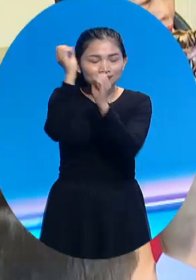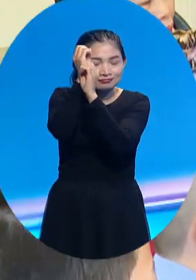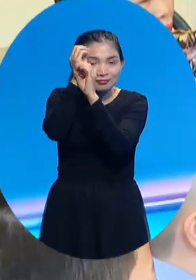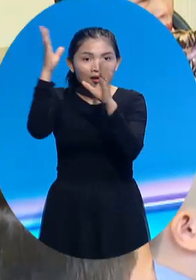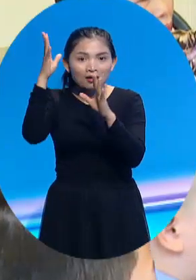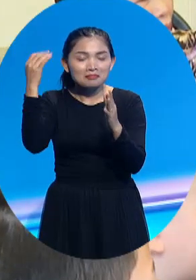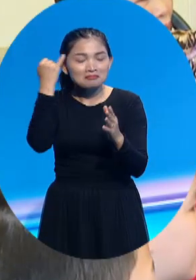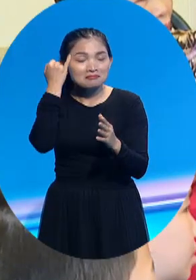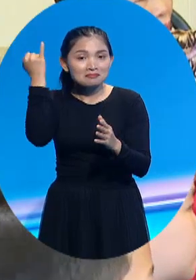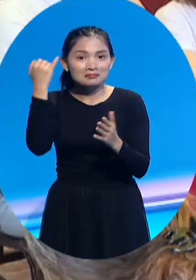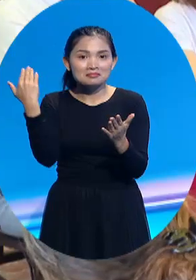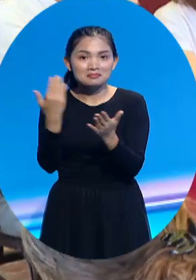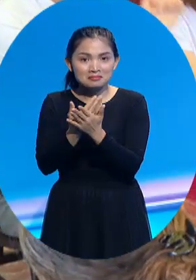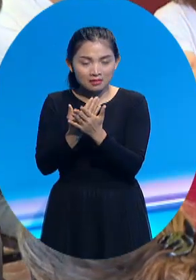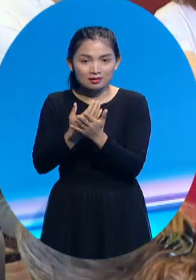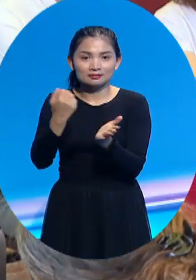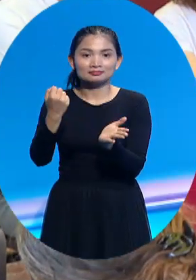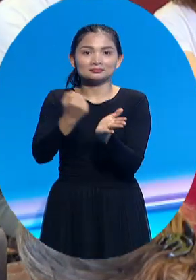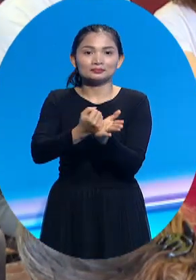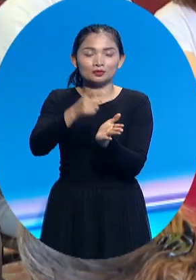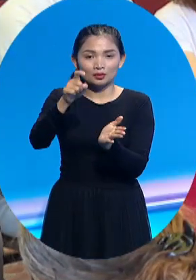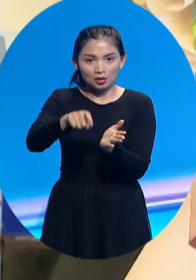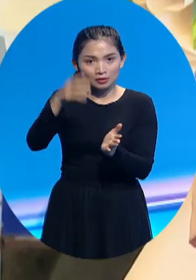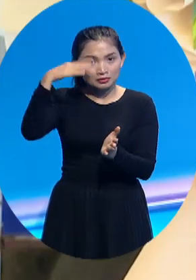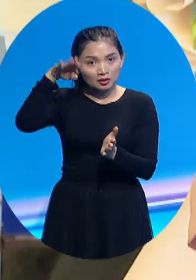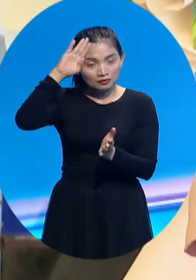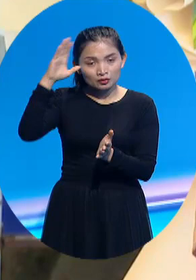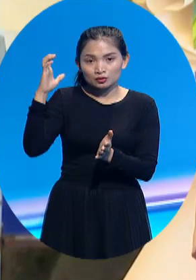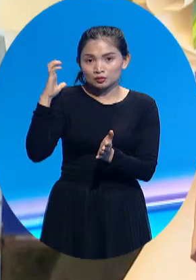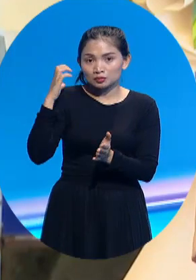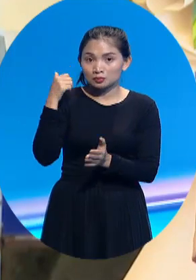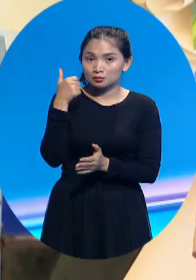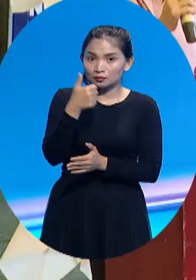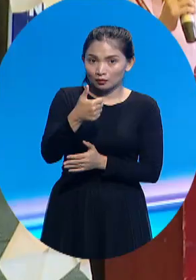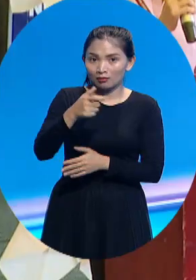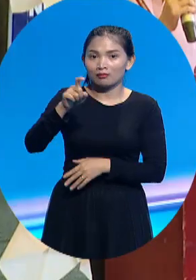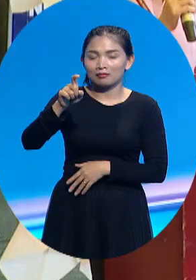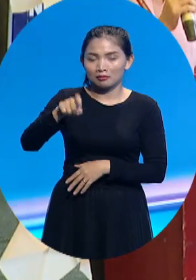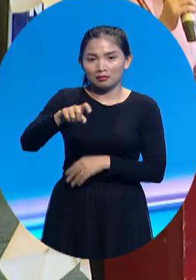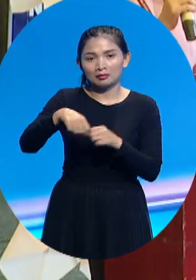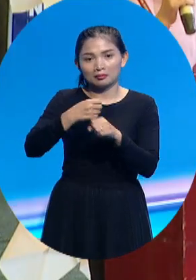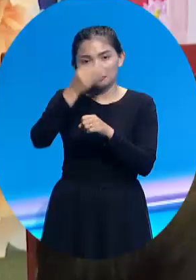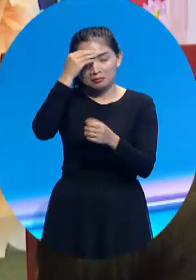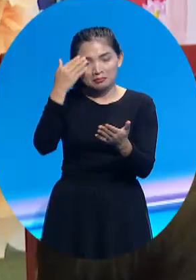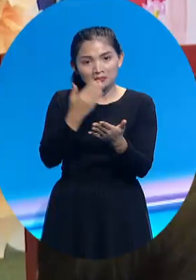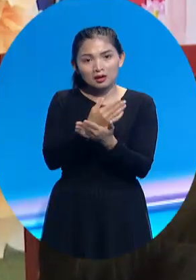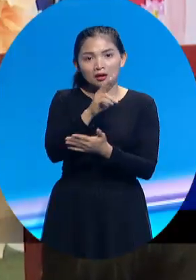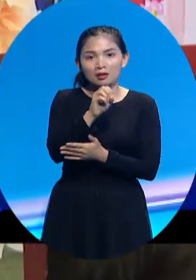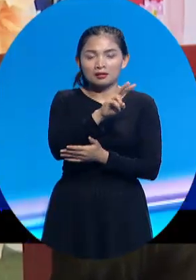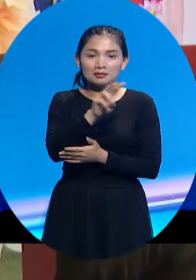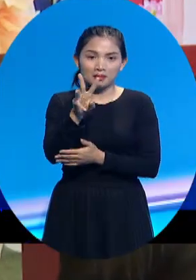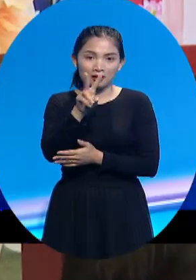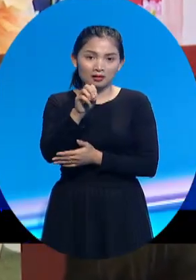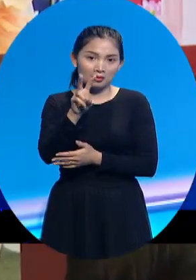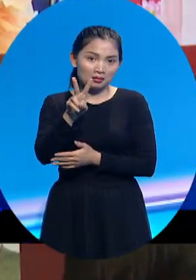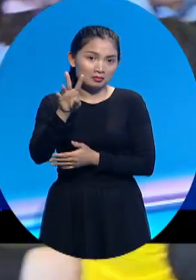phố, trong đó có 2 giáo viên đạt danh hiệu giáo viên chủ nhiệm giỏi cấp thành phố Hồ Chí Minh. Năm học mới 2023-2024 bắt